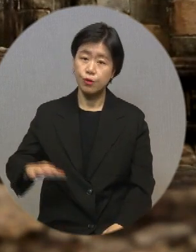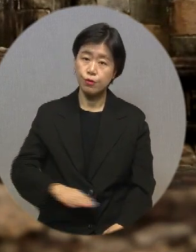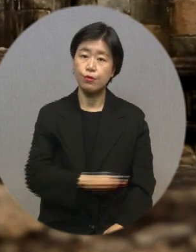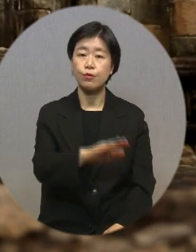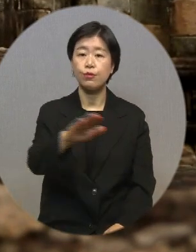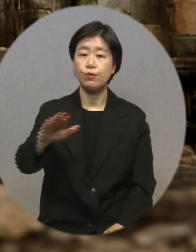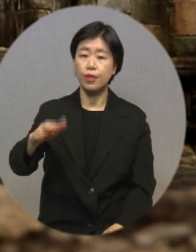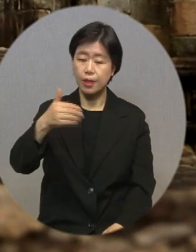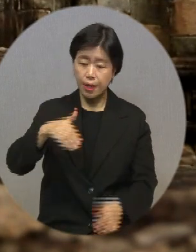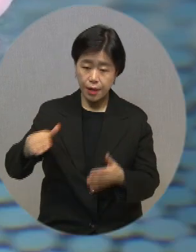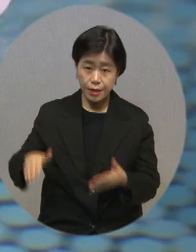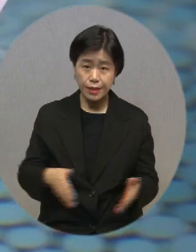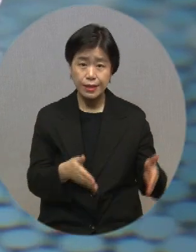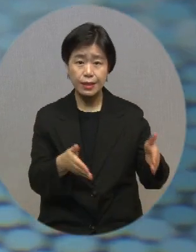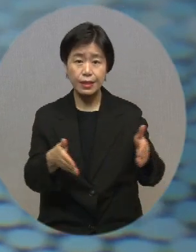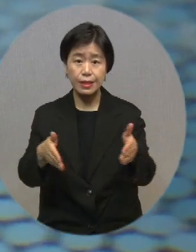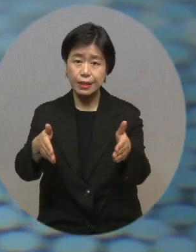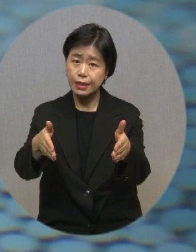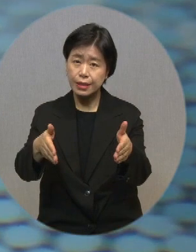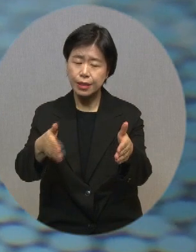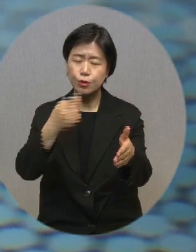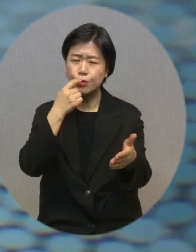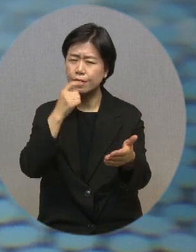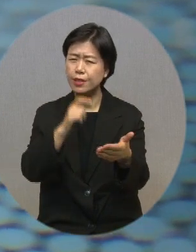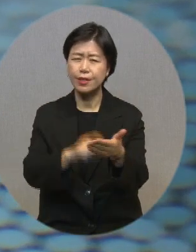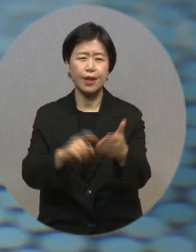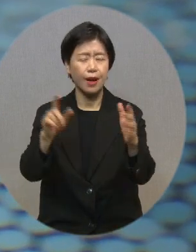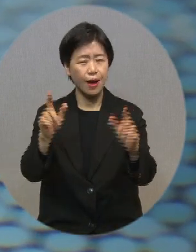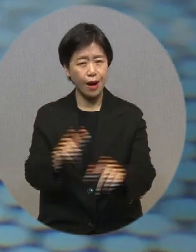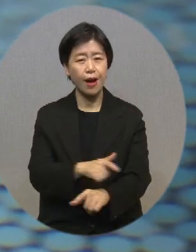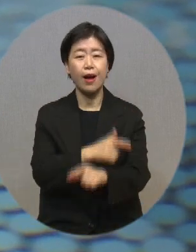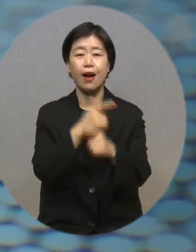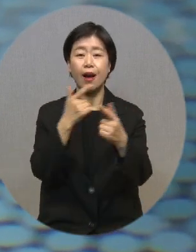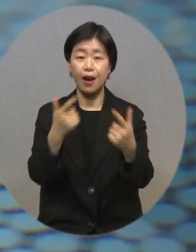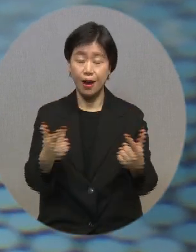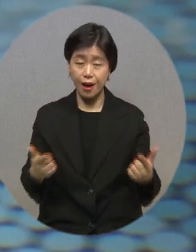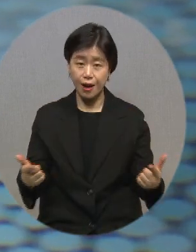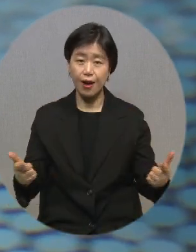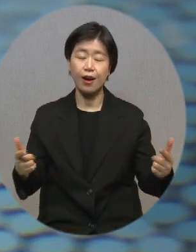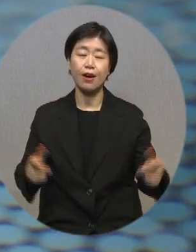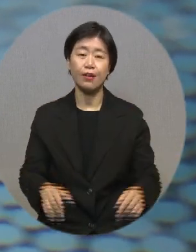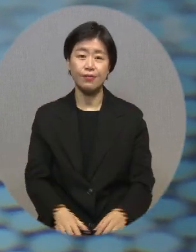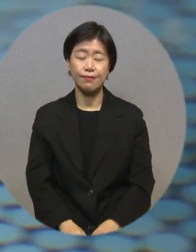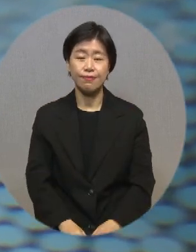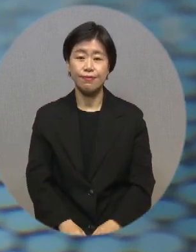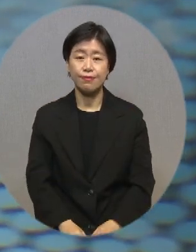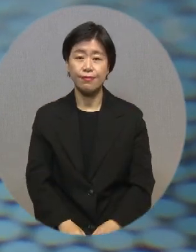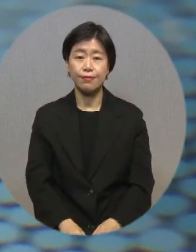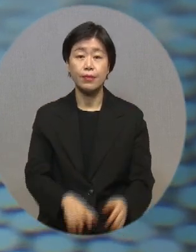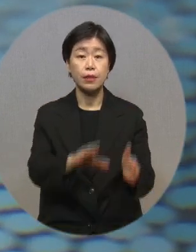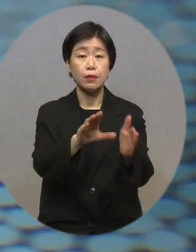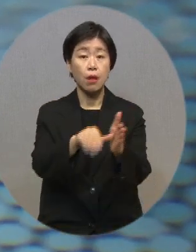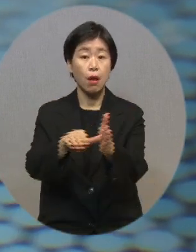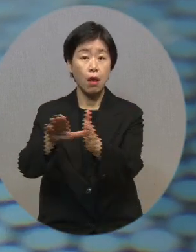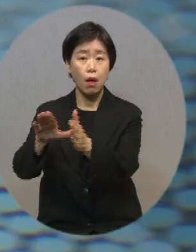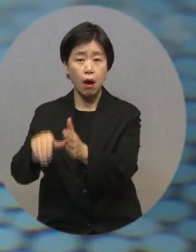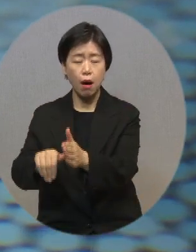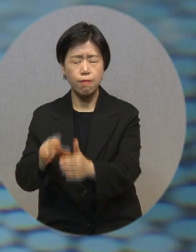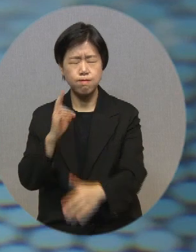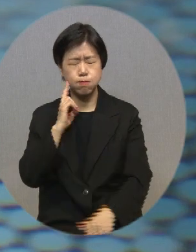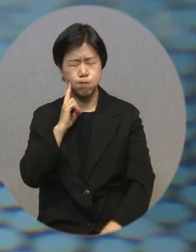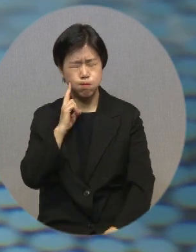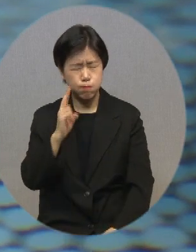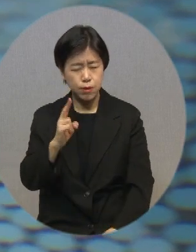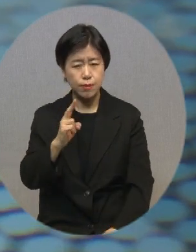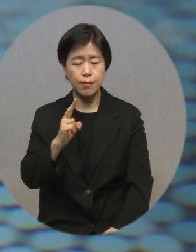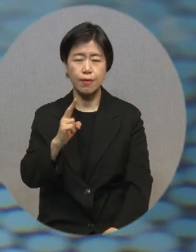우리 가는 길에 결코 지치 않을 거예요. 이러는 모든